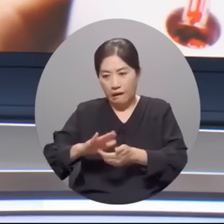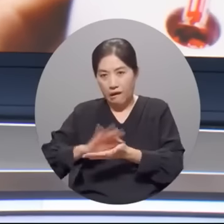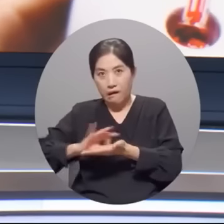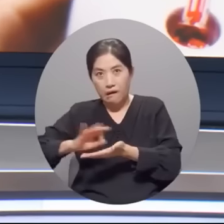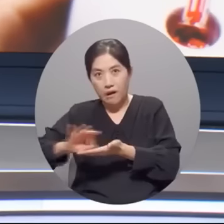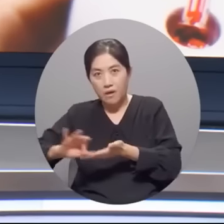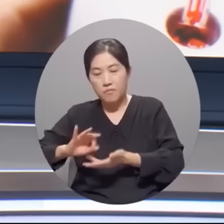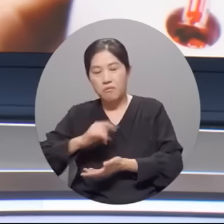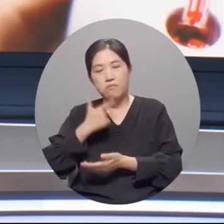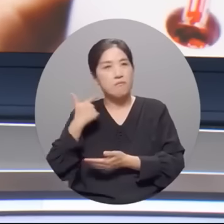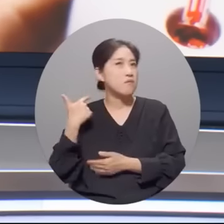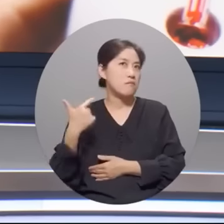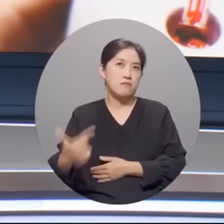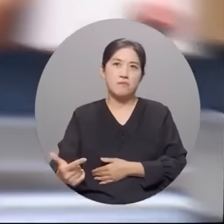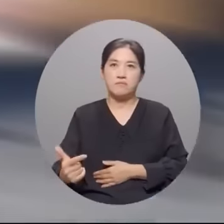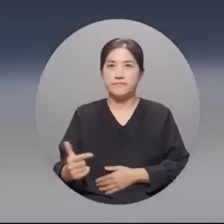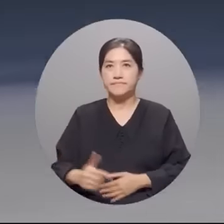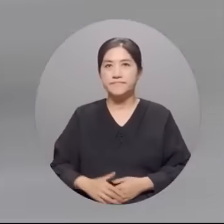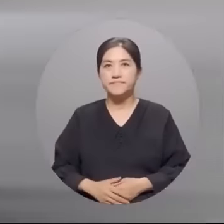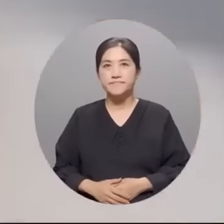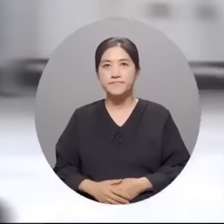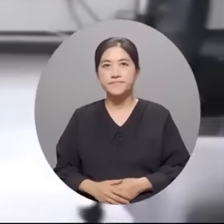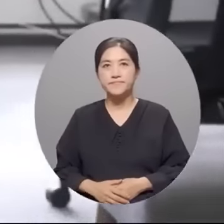규모는 어마어마할 수밖에 없습니다.